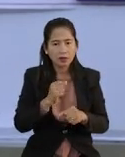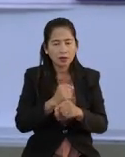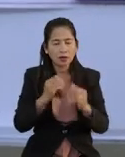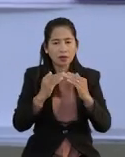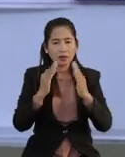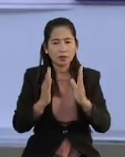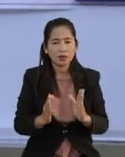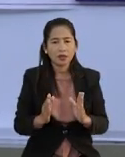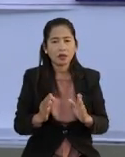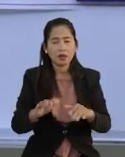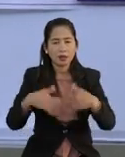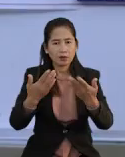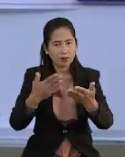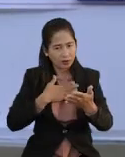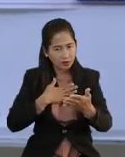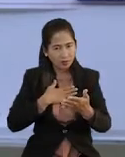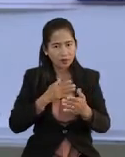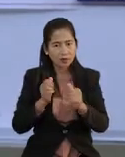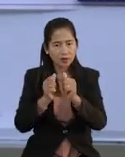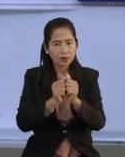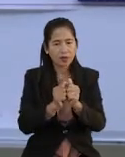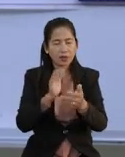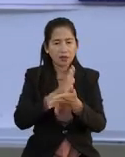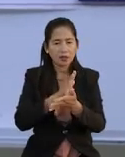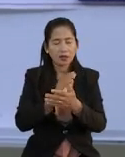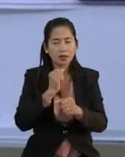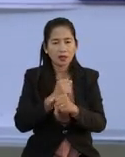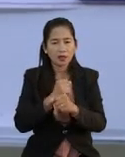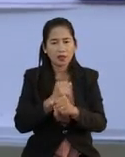cái cà phê ở nhà guru phong prom tiền sản lực